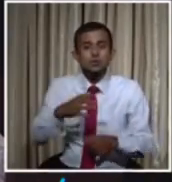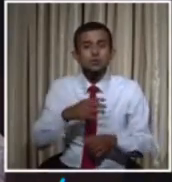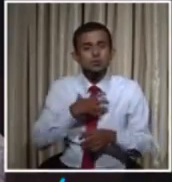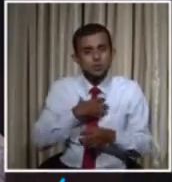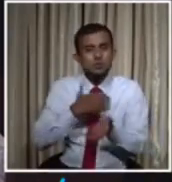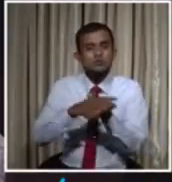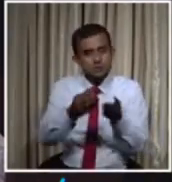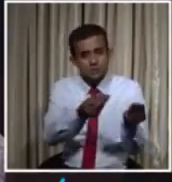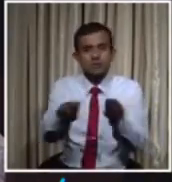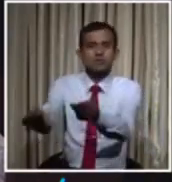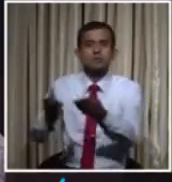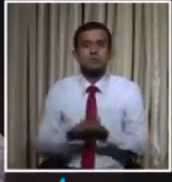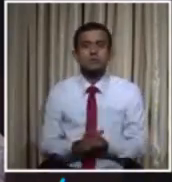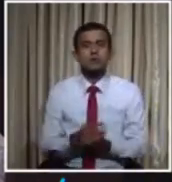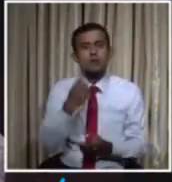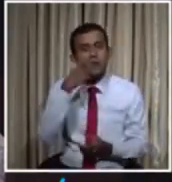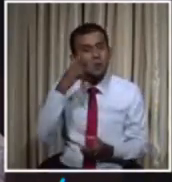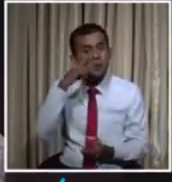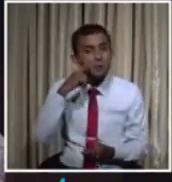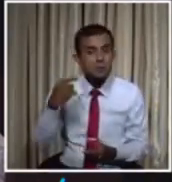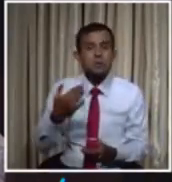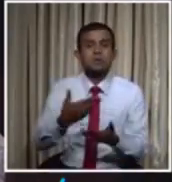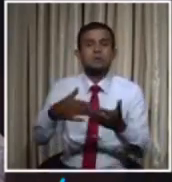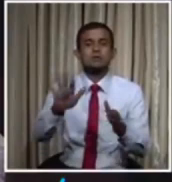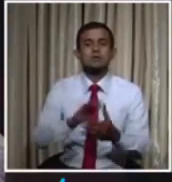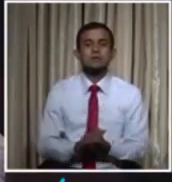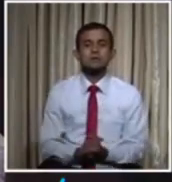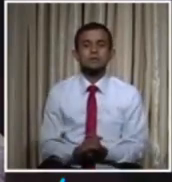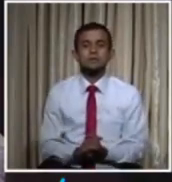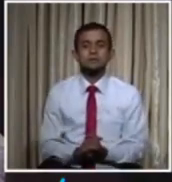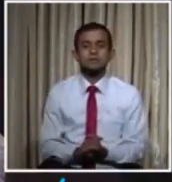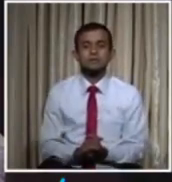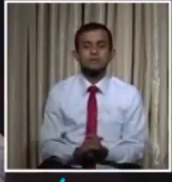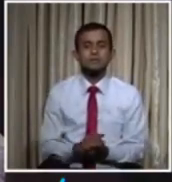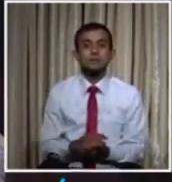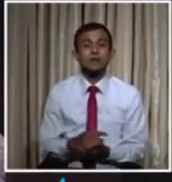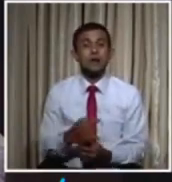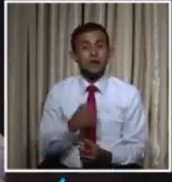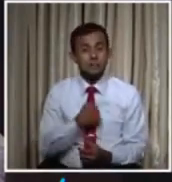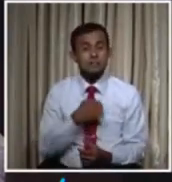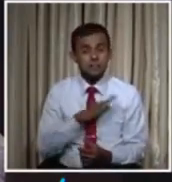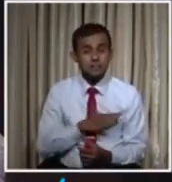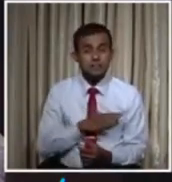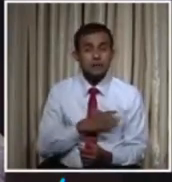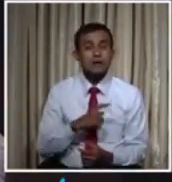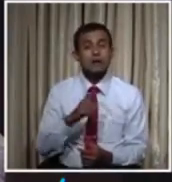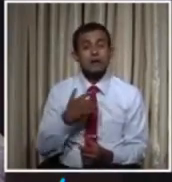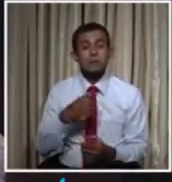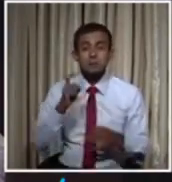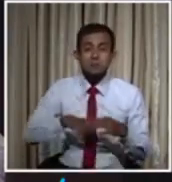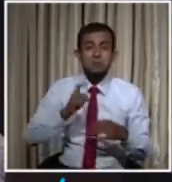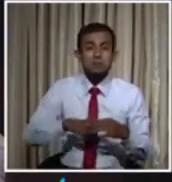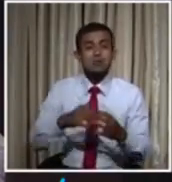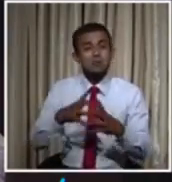පිහිටවන්න. කඳුළු පිස දමන යුගයේ නිර්මාණය කරා. හදවතේ තිබෙන ඒ අඳෝනාව